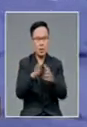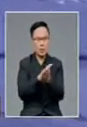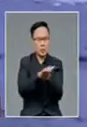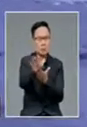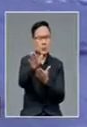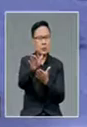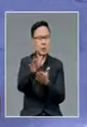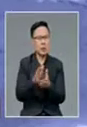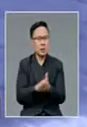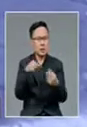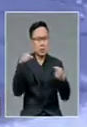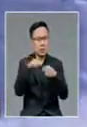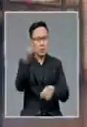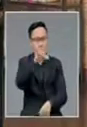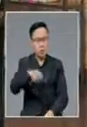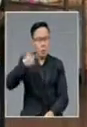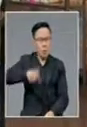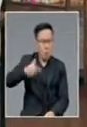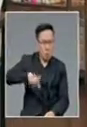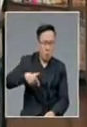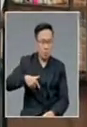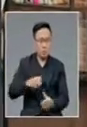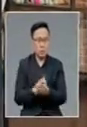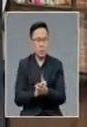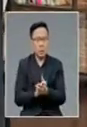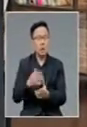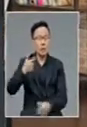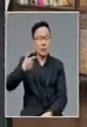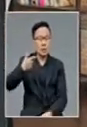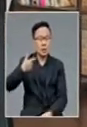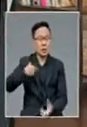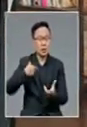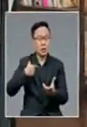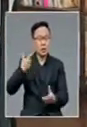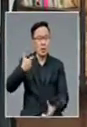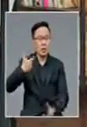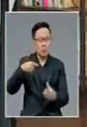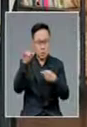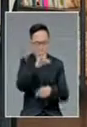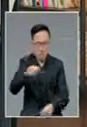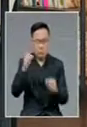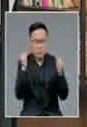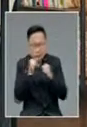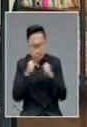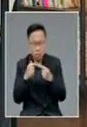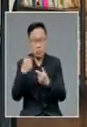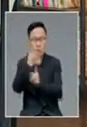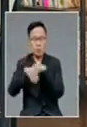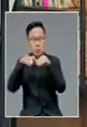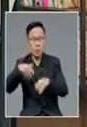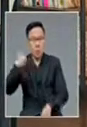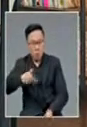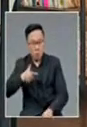ามี ต่างกันโดยสิ้นเชิง เขามีสลีปสล็อปสแลปสารพัดอย่างถ้าเป็นเราขอสลีปอย่างเดียวขอไม่ออกไปไหน ไม่ไหวเพราะว่า